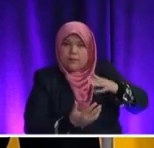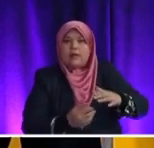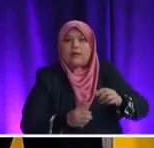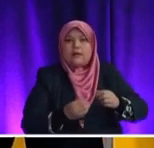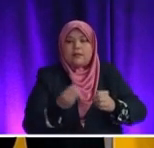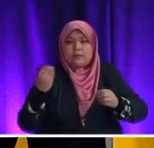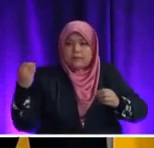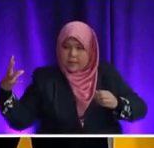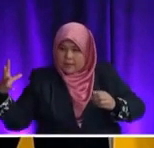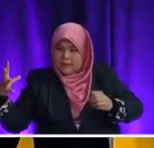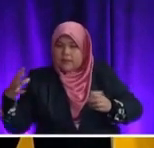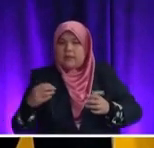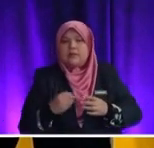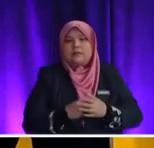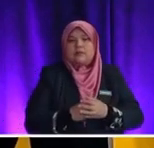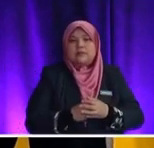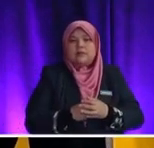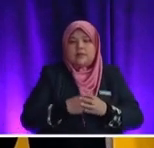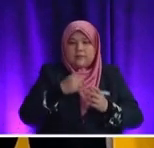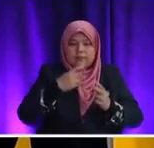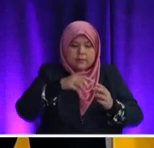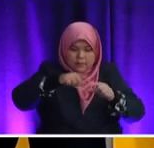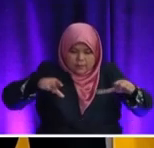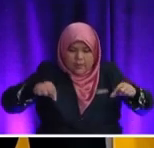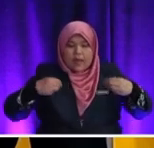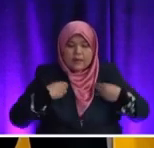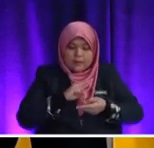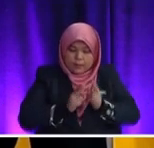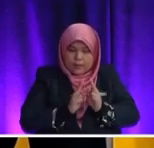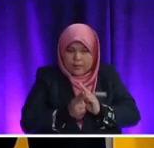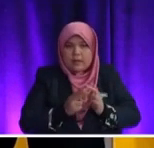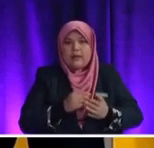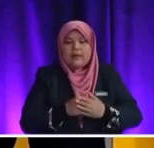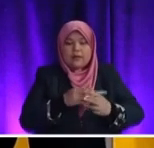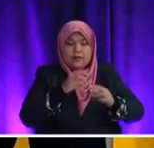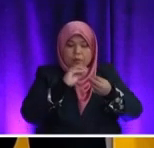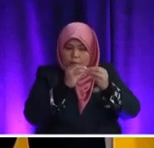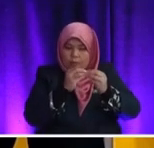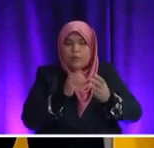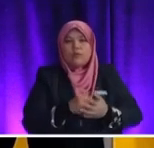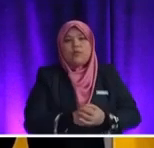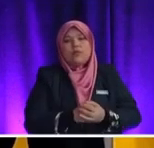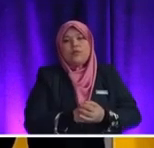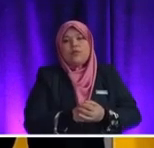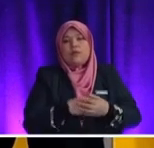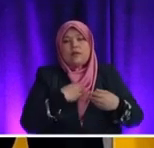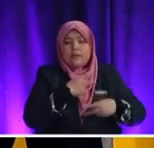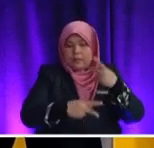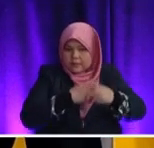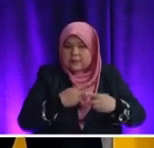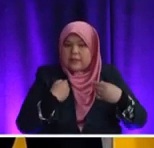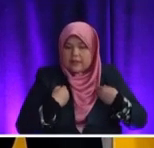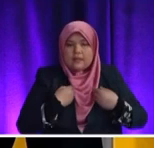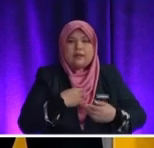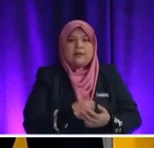Menthol jadi akan menyala dan juga emite pun menunjukkan perubahan year jadi depresi itu proses elektrolisis itu